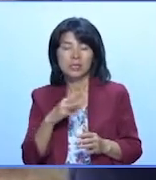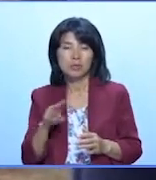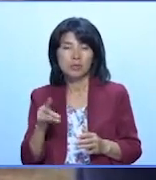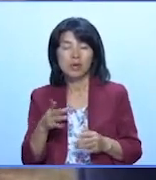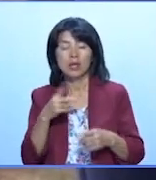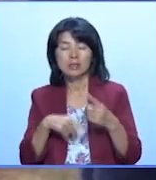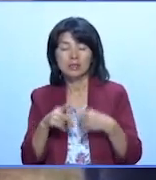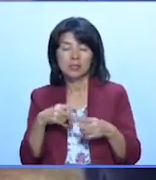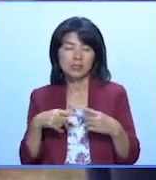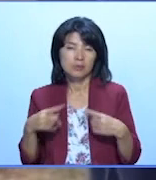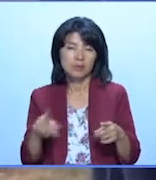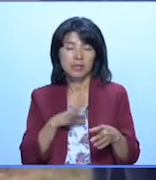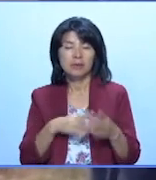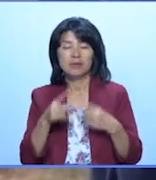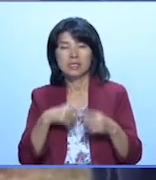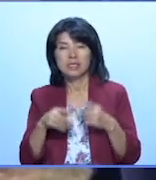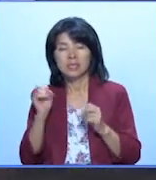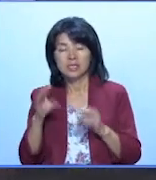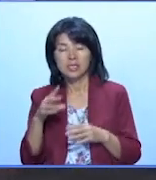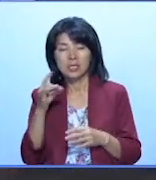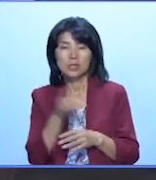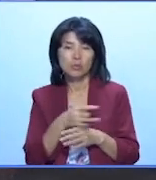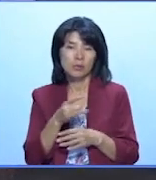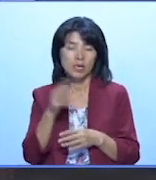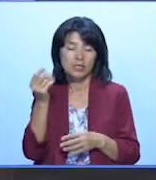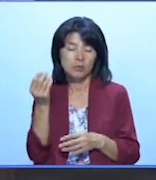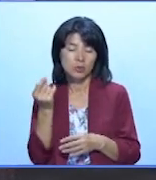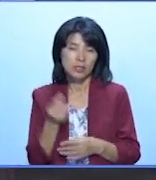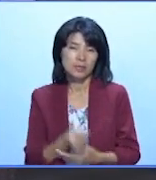Остальные средства были возвращены в республиканский бюджет. Валерия Степчук, Ерлан Умашев, Ертыс Ахпарат.